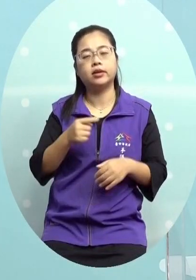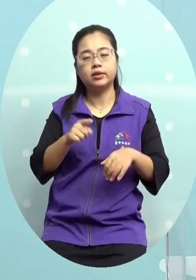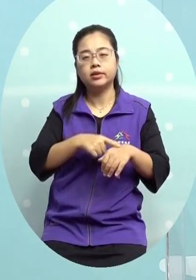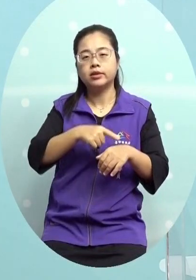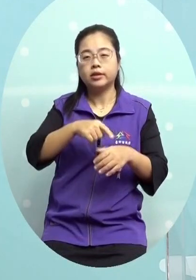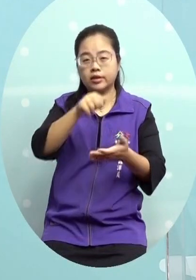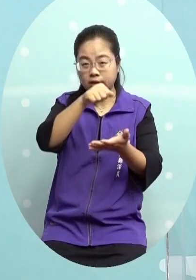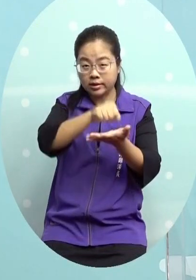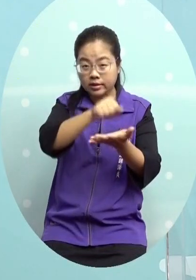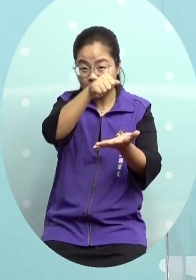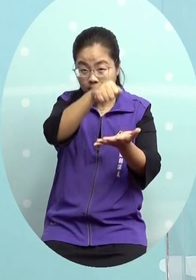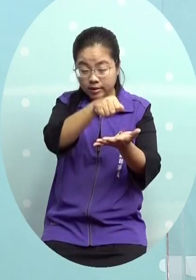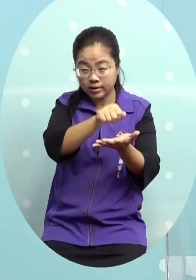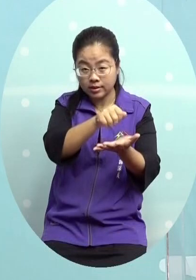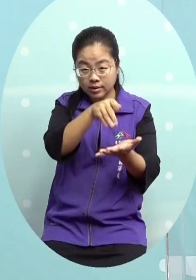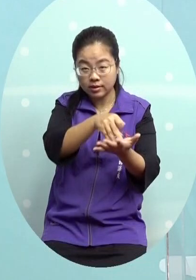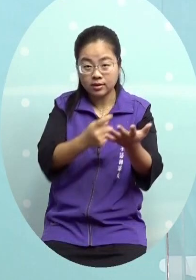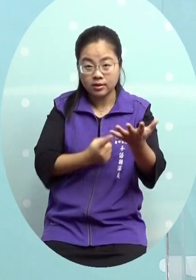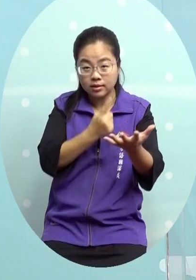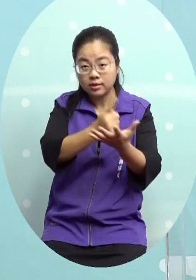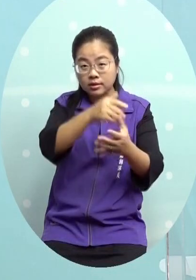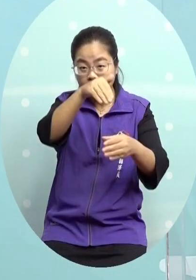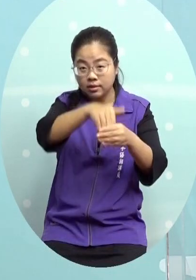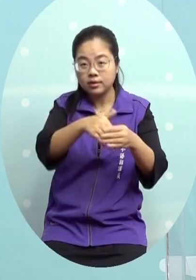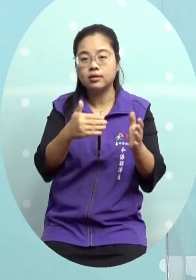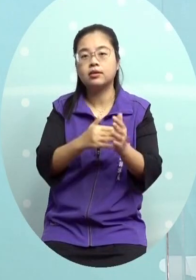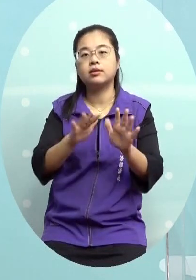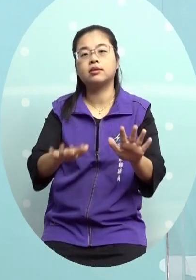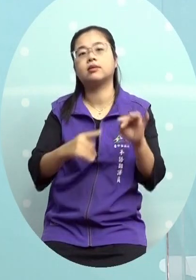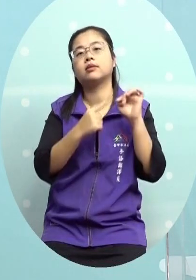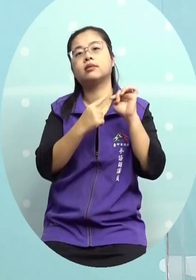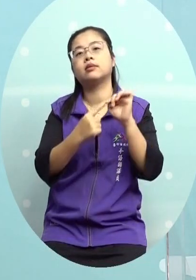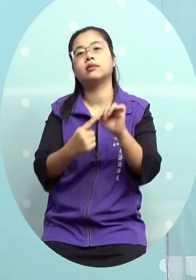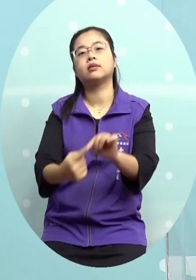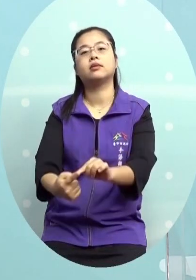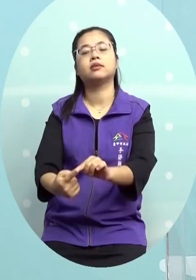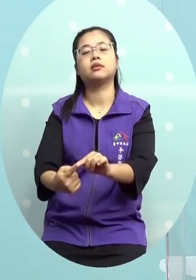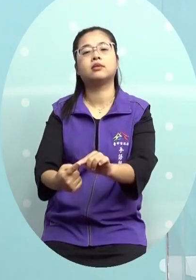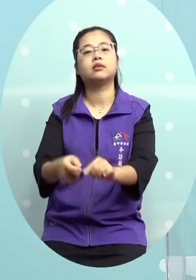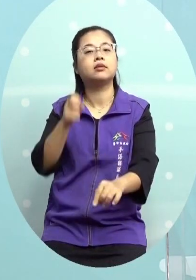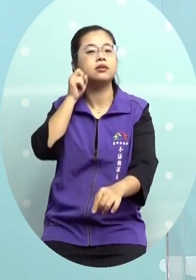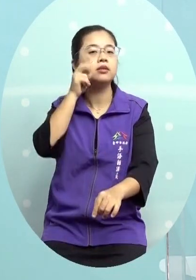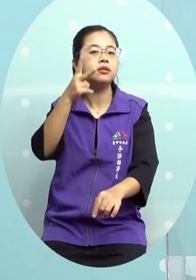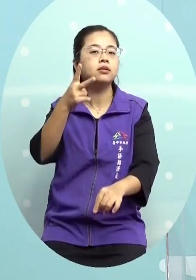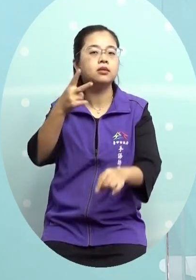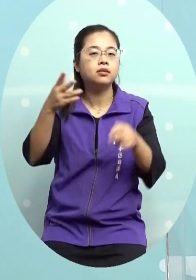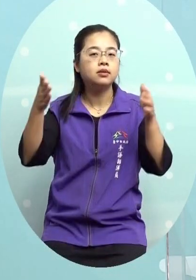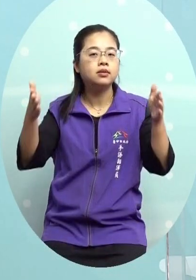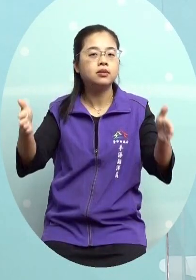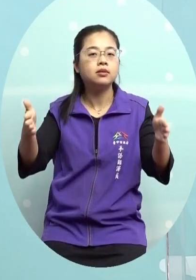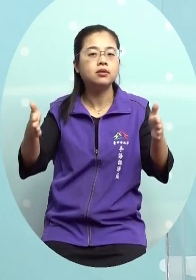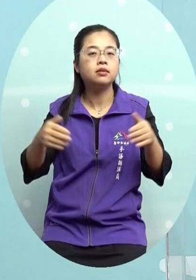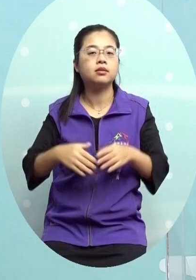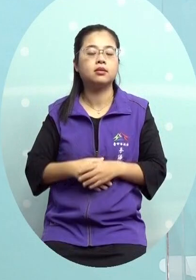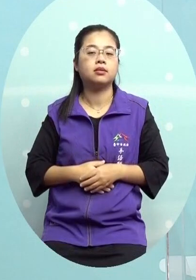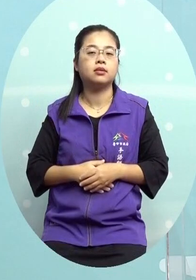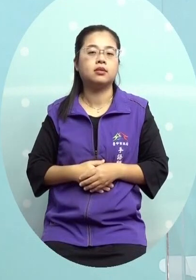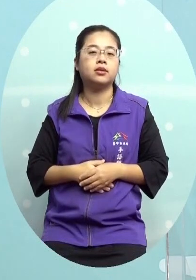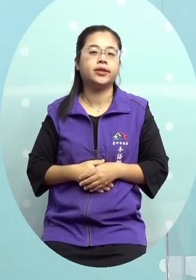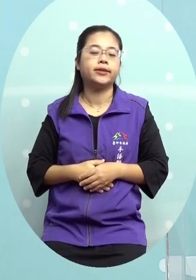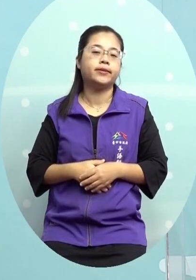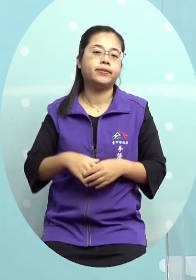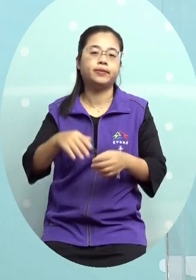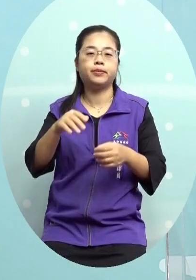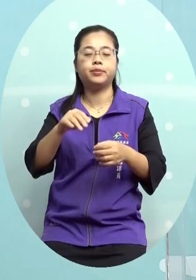登记参选到现在这个时间已经连续超过甚至于两个月的时间，都遭受